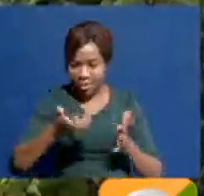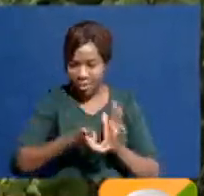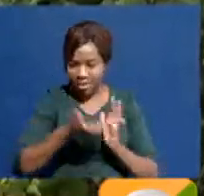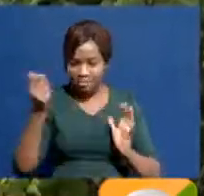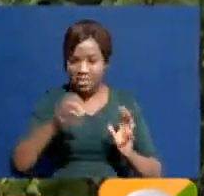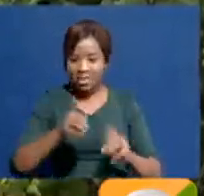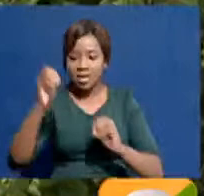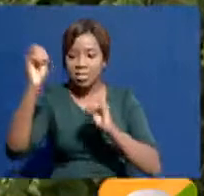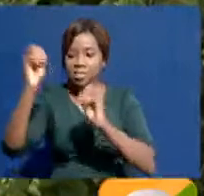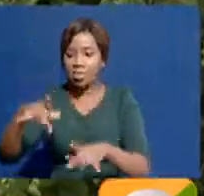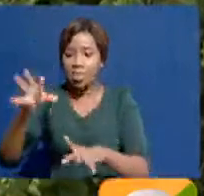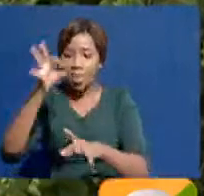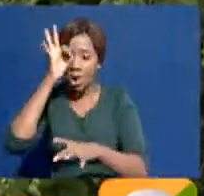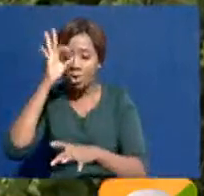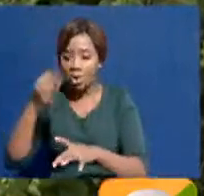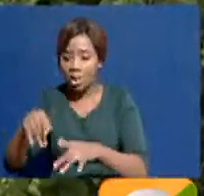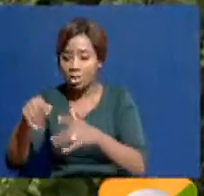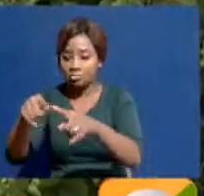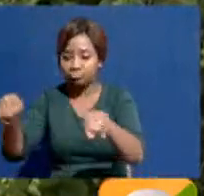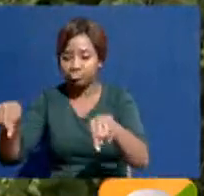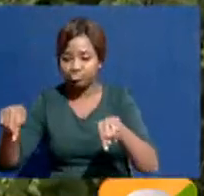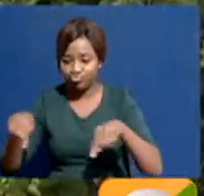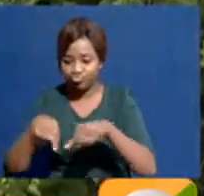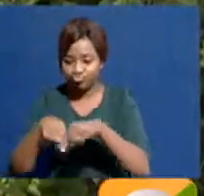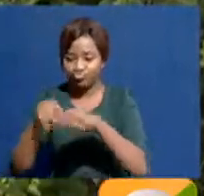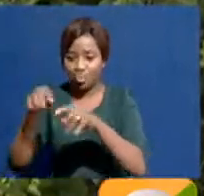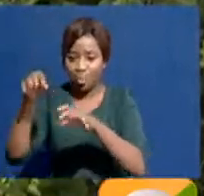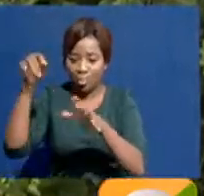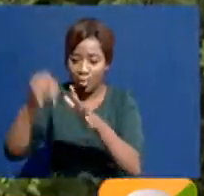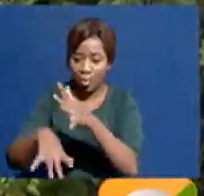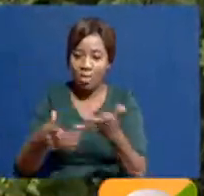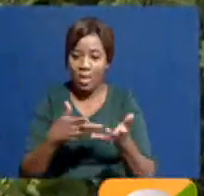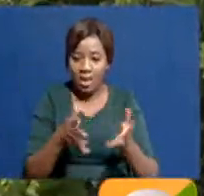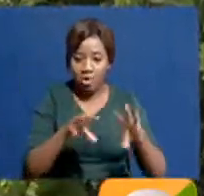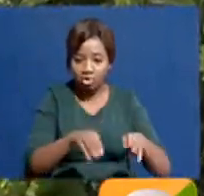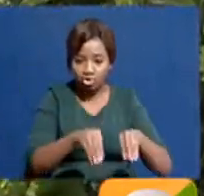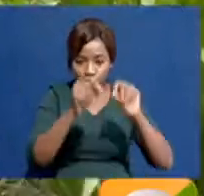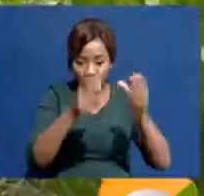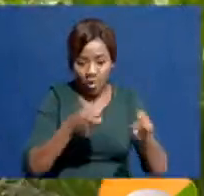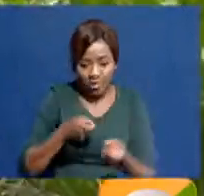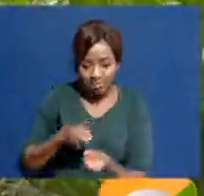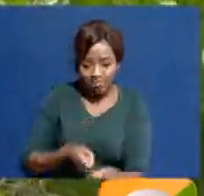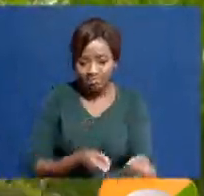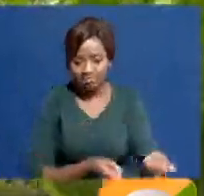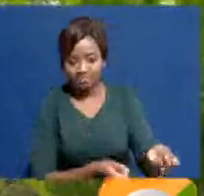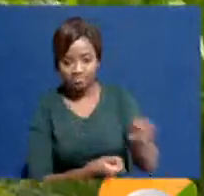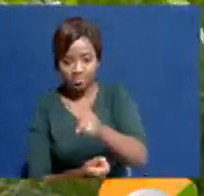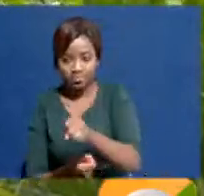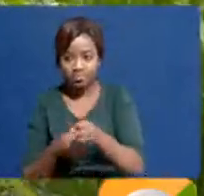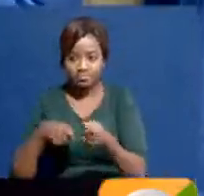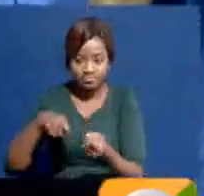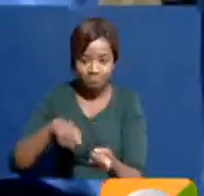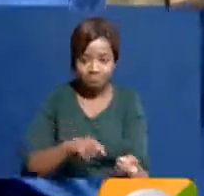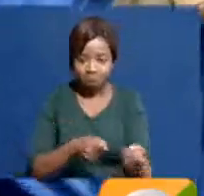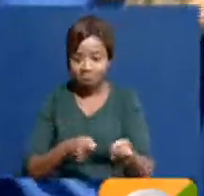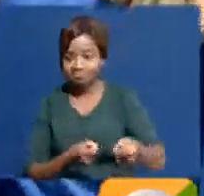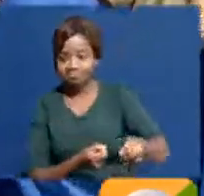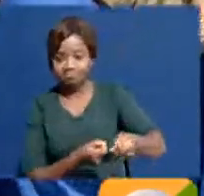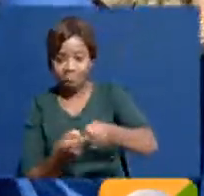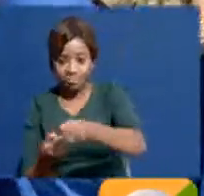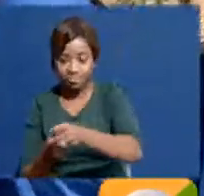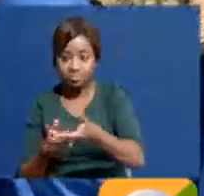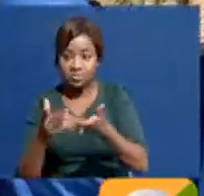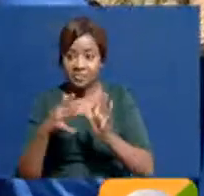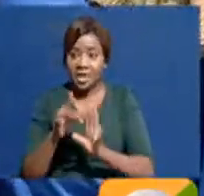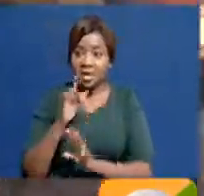Ikawekwa ndani ya hiyo shimo. Arabu ndio tukarudisha mchanga. According to the elders, Meshack is now